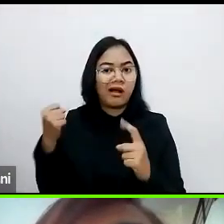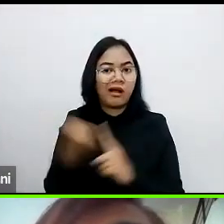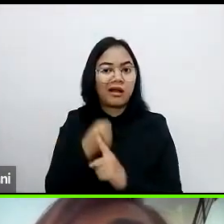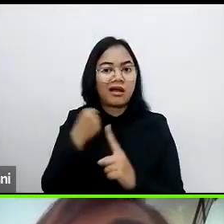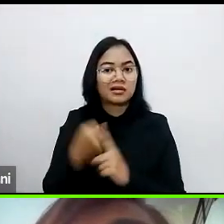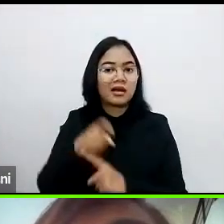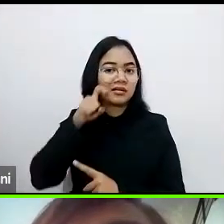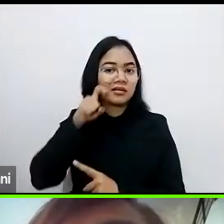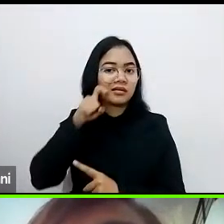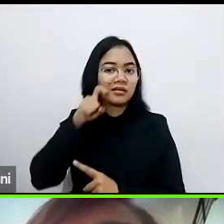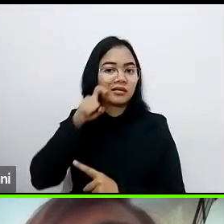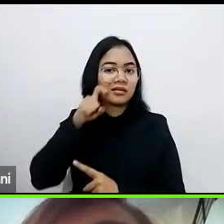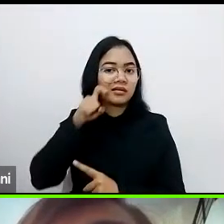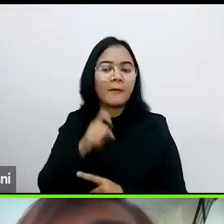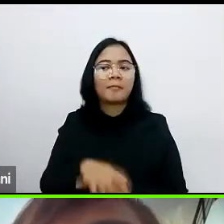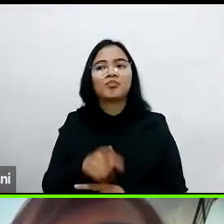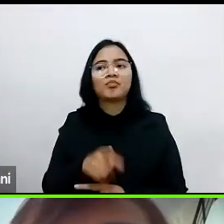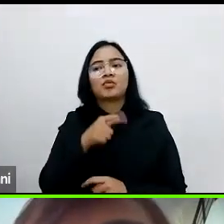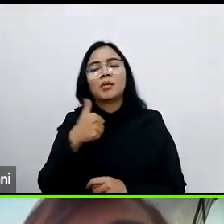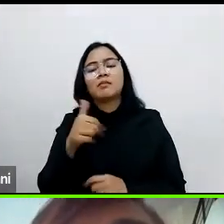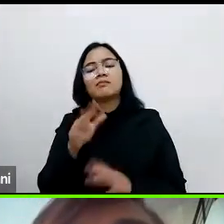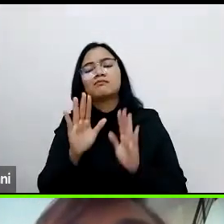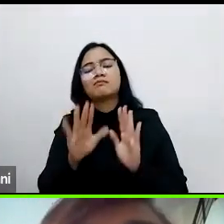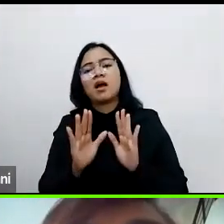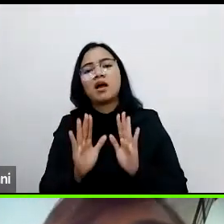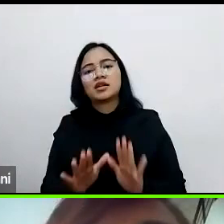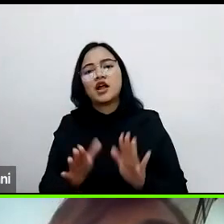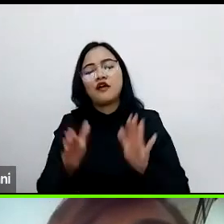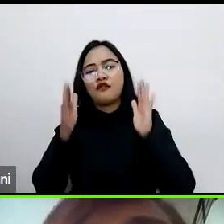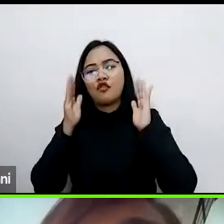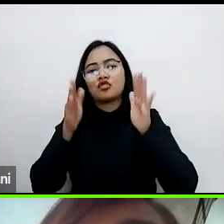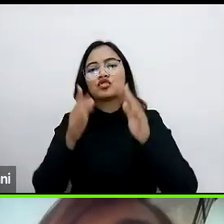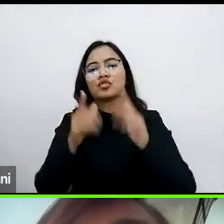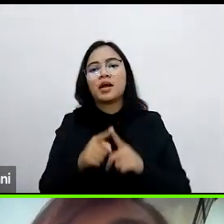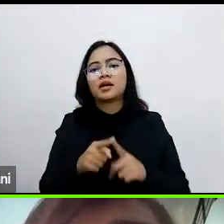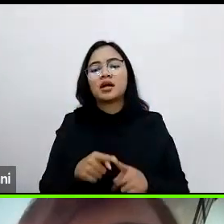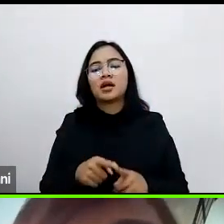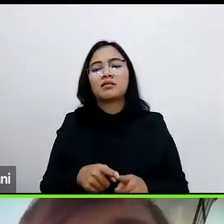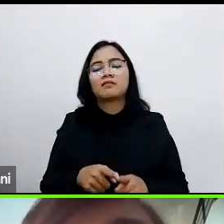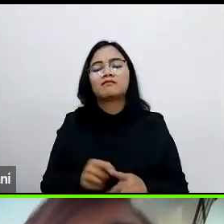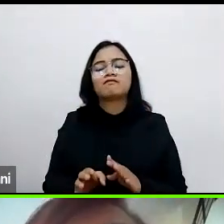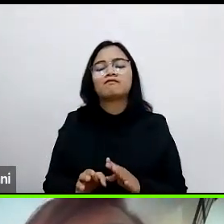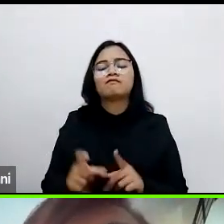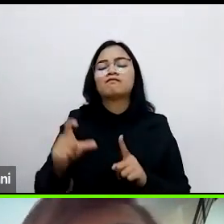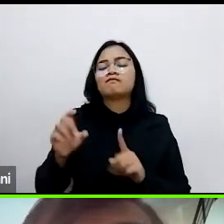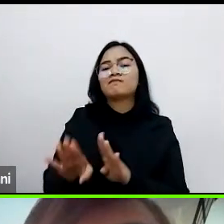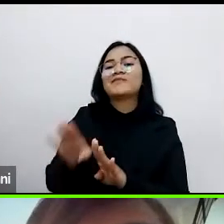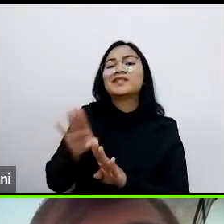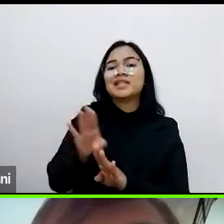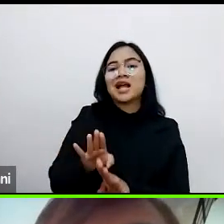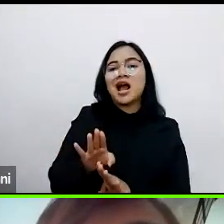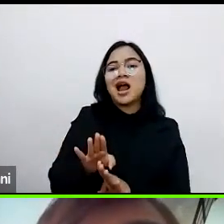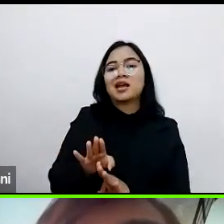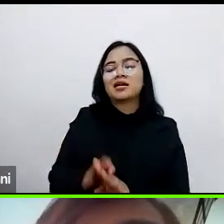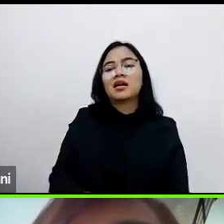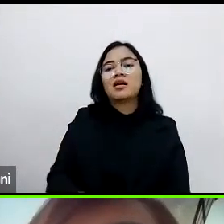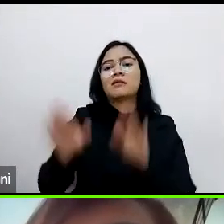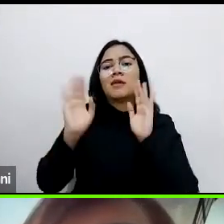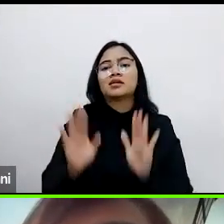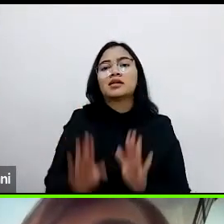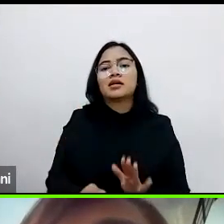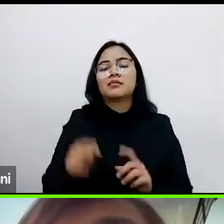seperti itu. Nah, itu memang masih banyak fokus pada apa namanya pencegahan tuh masih banyak fokus pada mahasiswa dan